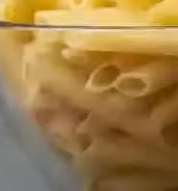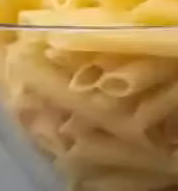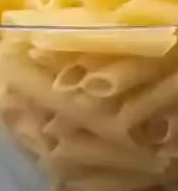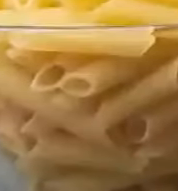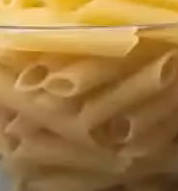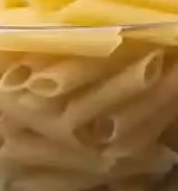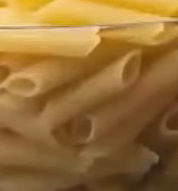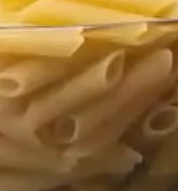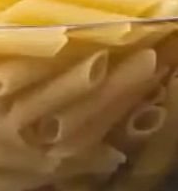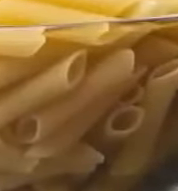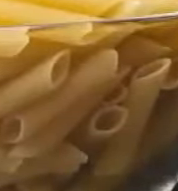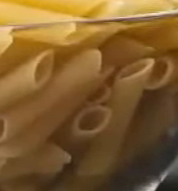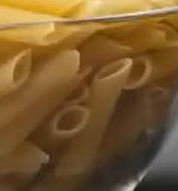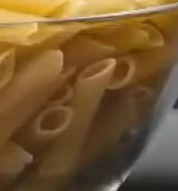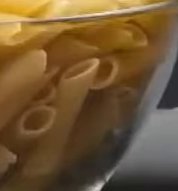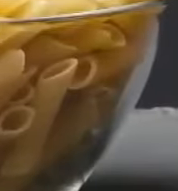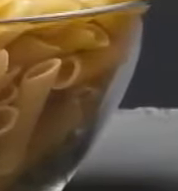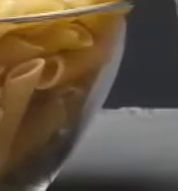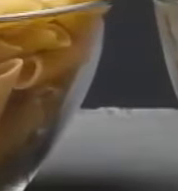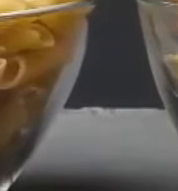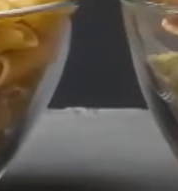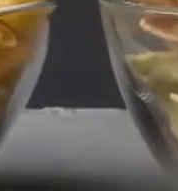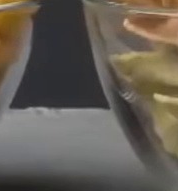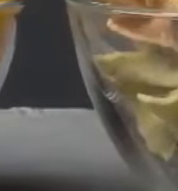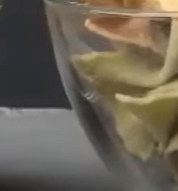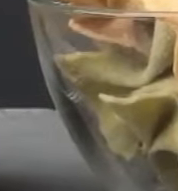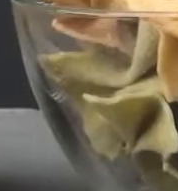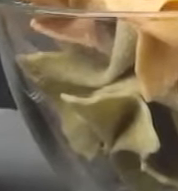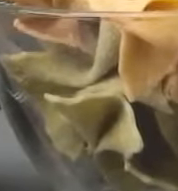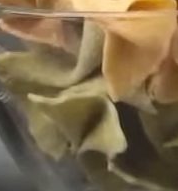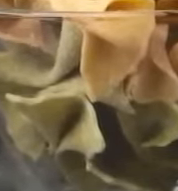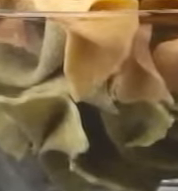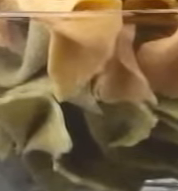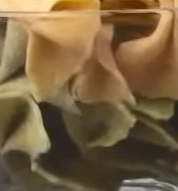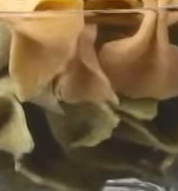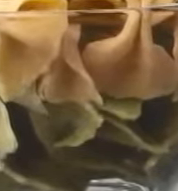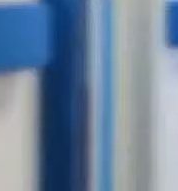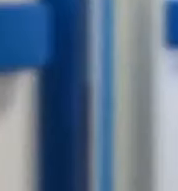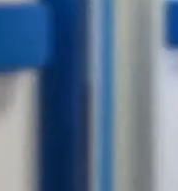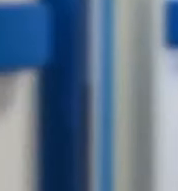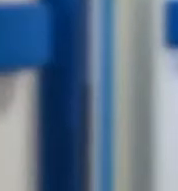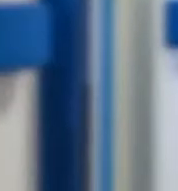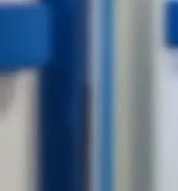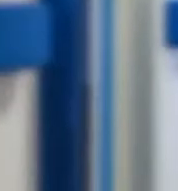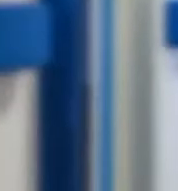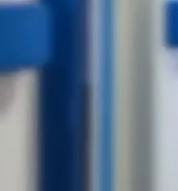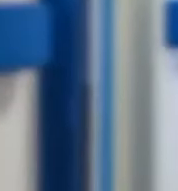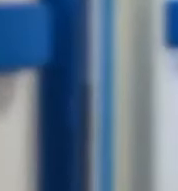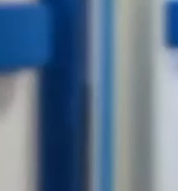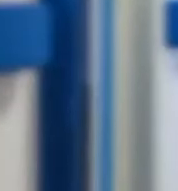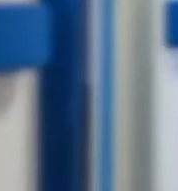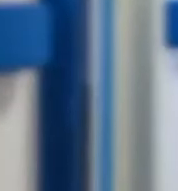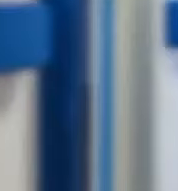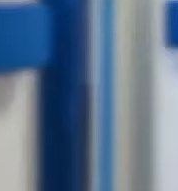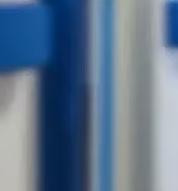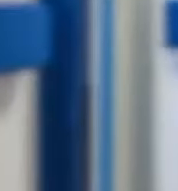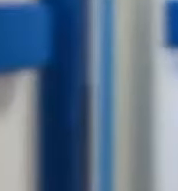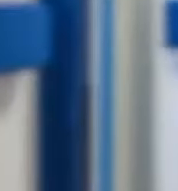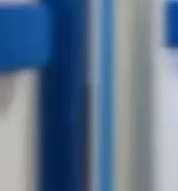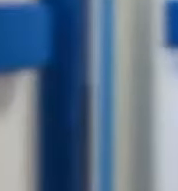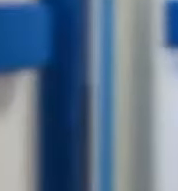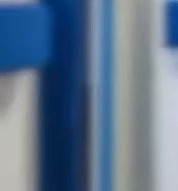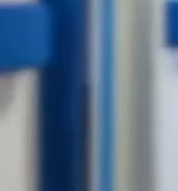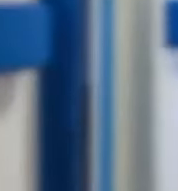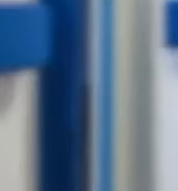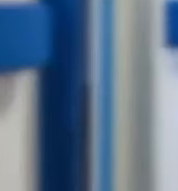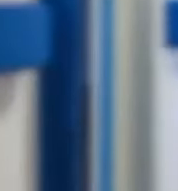mengambil karbohidrat yang banyak selepas menjangkau umur 35 tahun ke atas, 40 tahun ke atas. Sebab karbohidrat